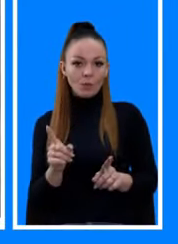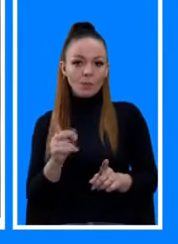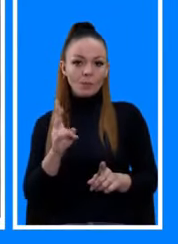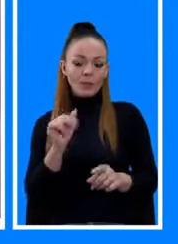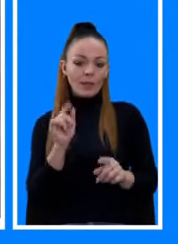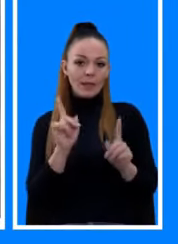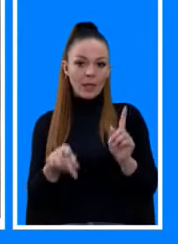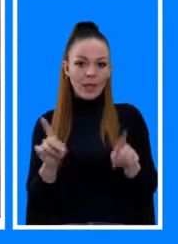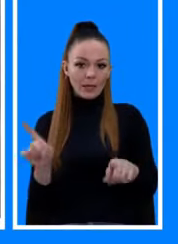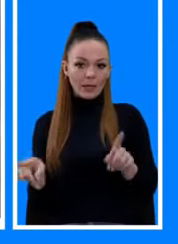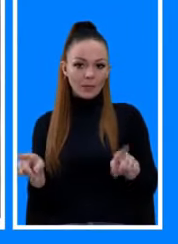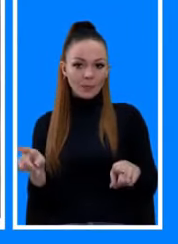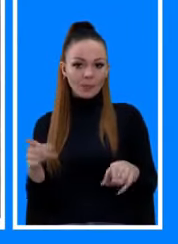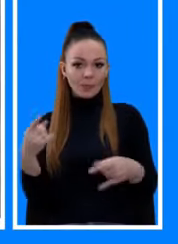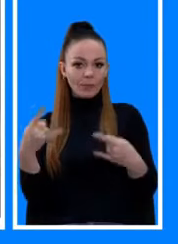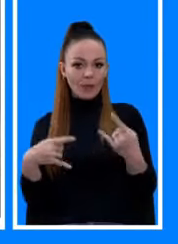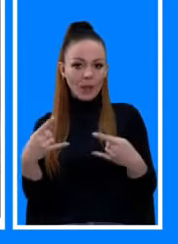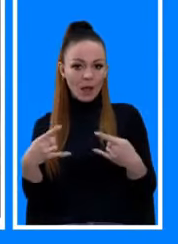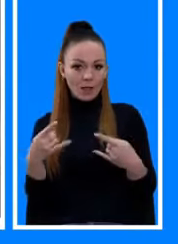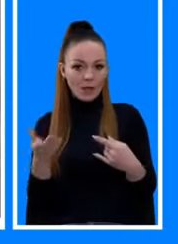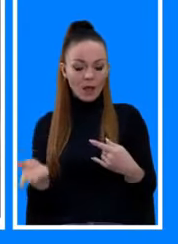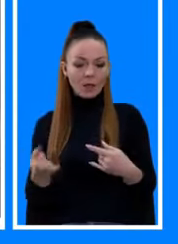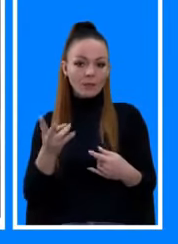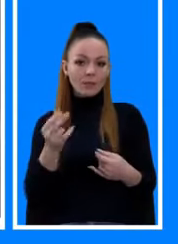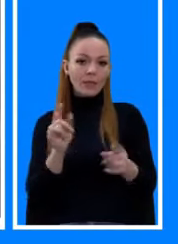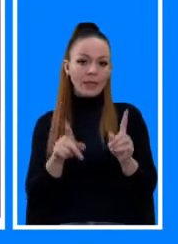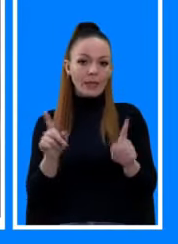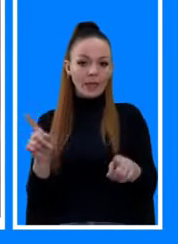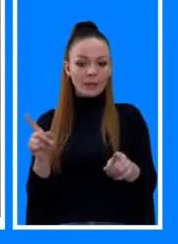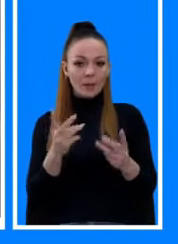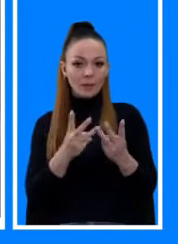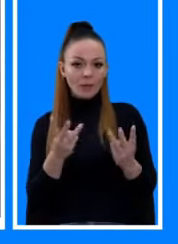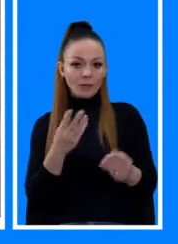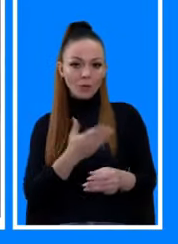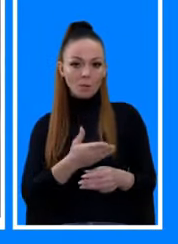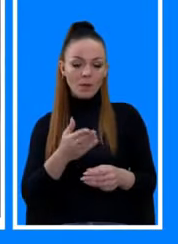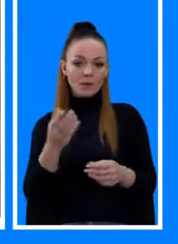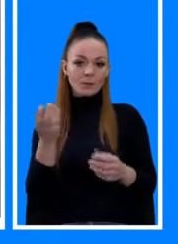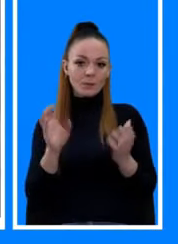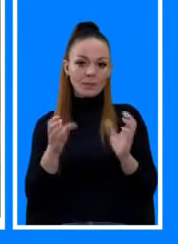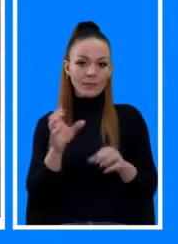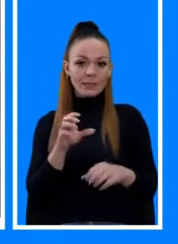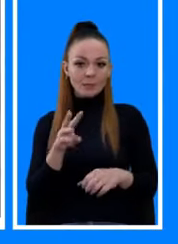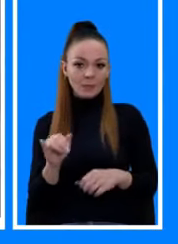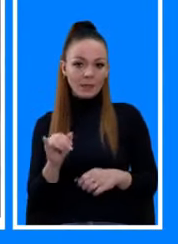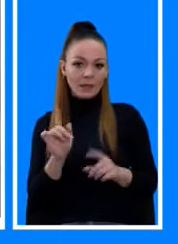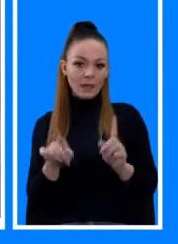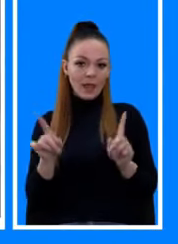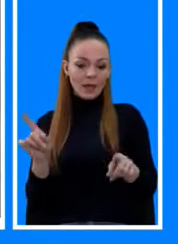деяких телеканалах, на деяких платформах засобів масової інформації, деяких